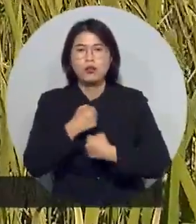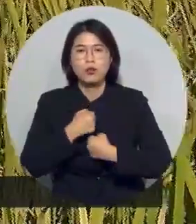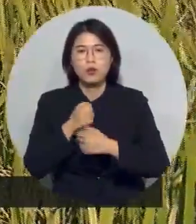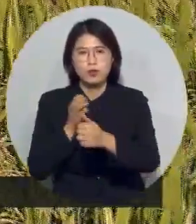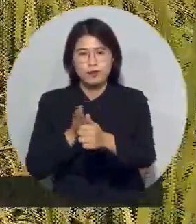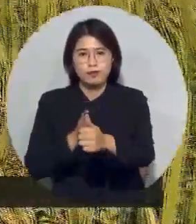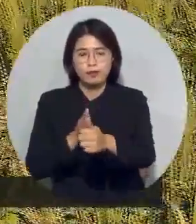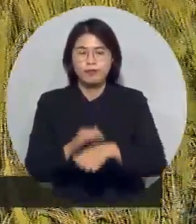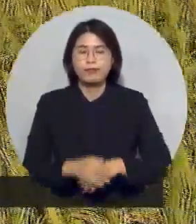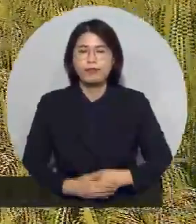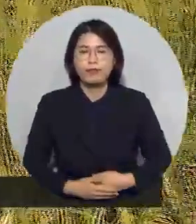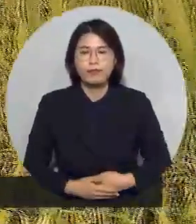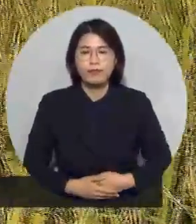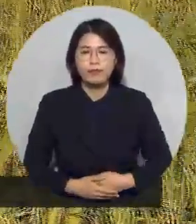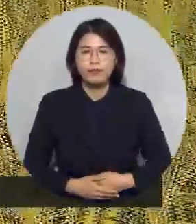당부했습니다